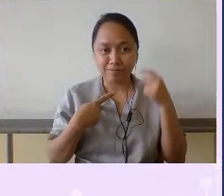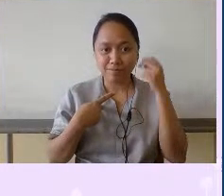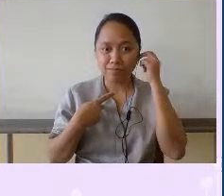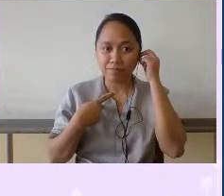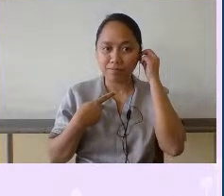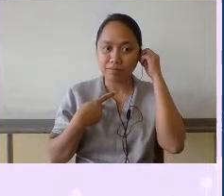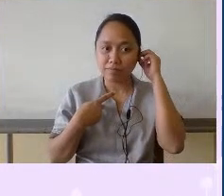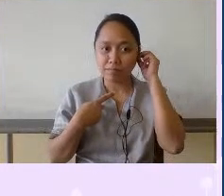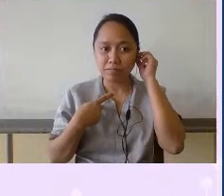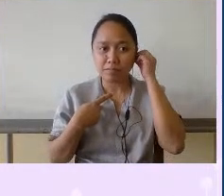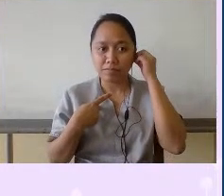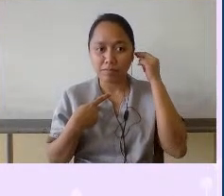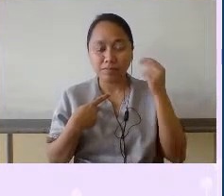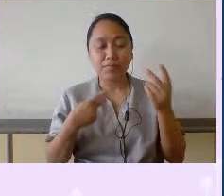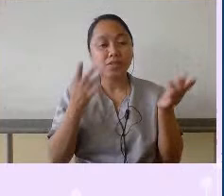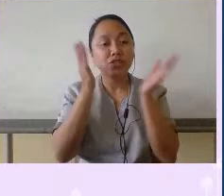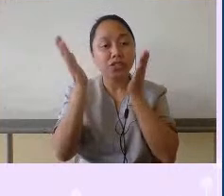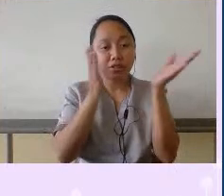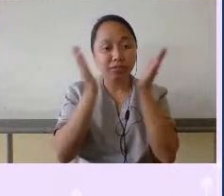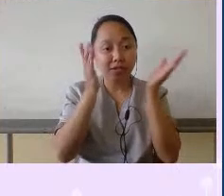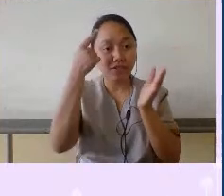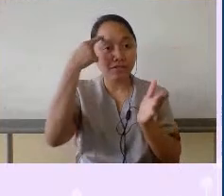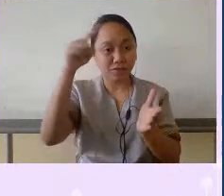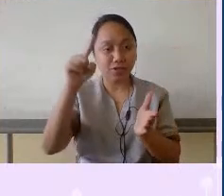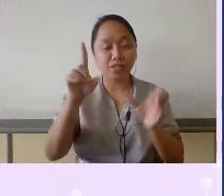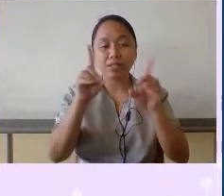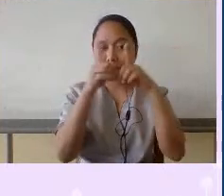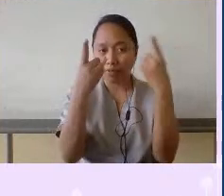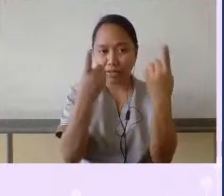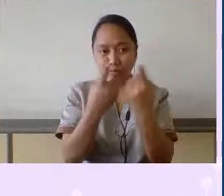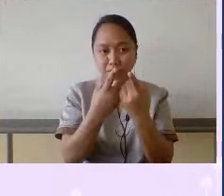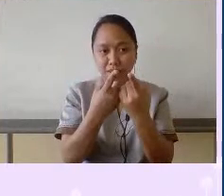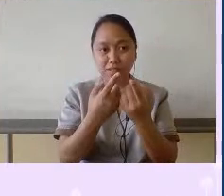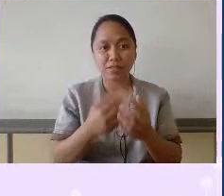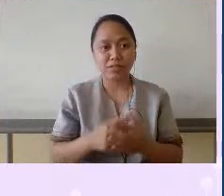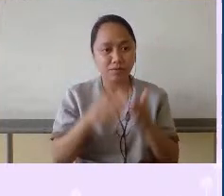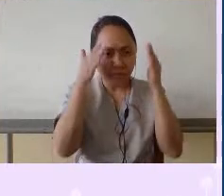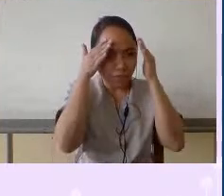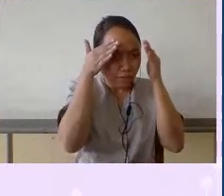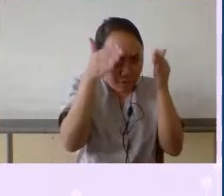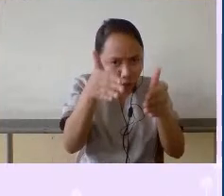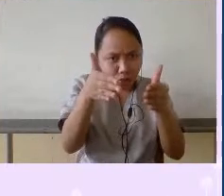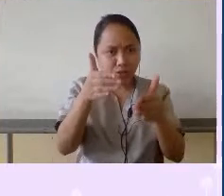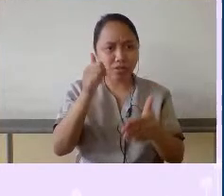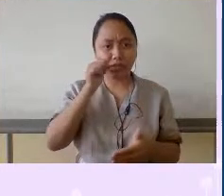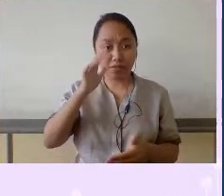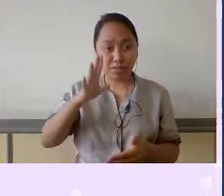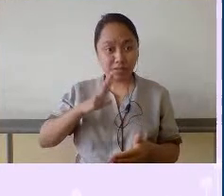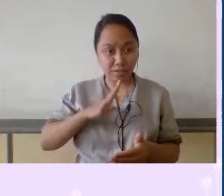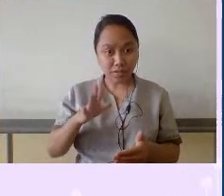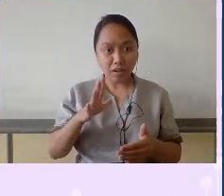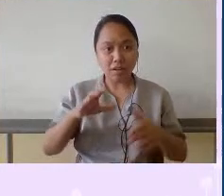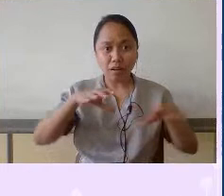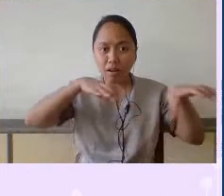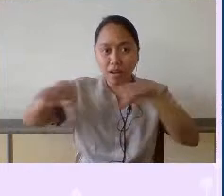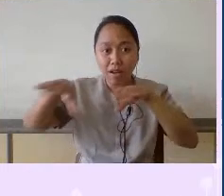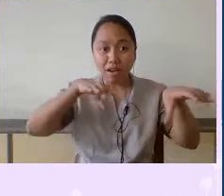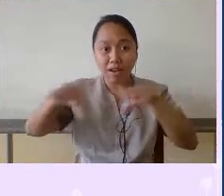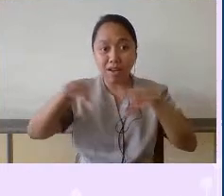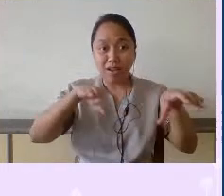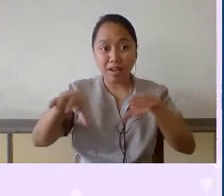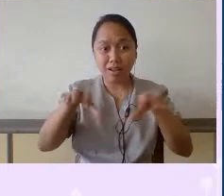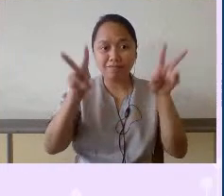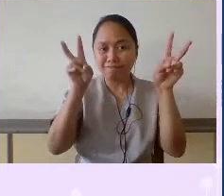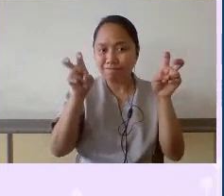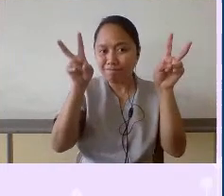on the programs and services of the department para matulungan ang ating mga kababaihan na magsagawa ng tinatawag nating